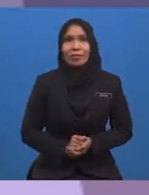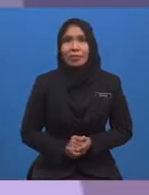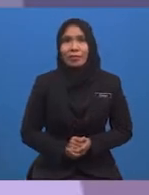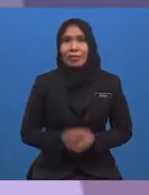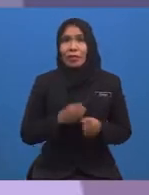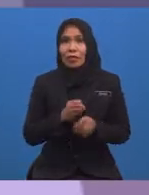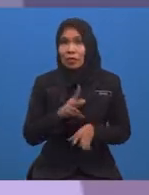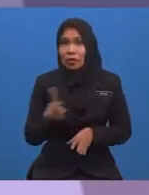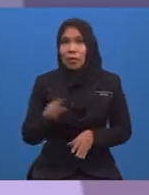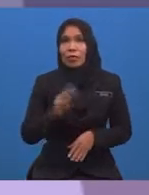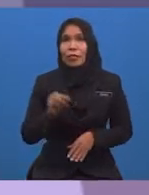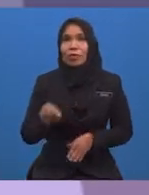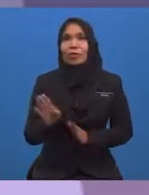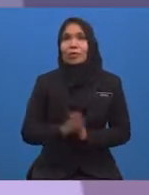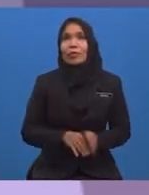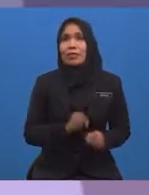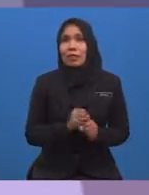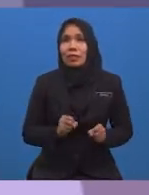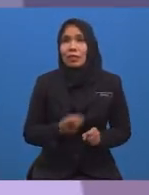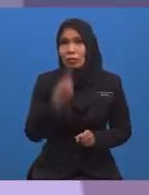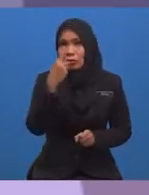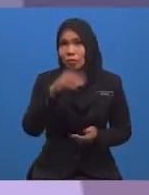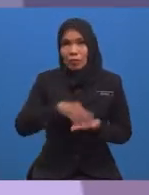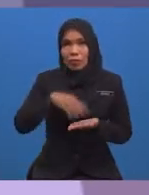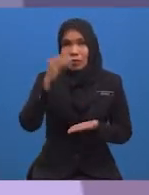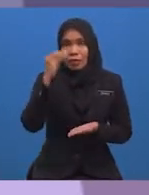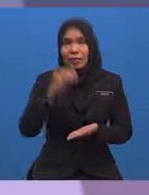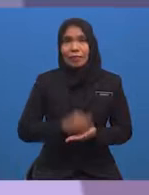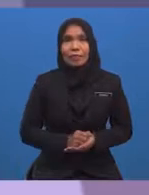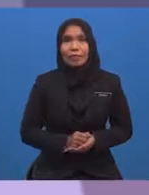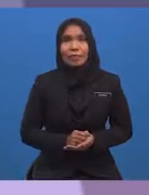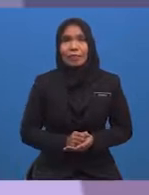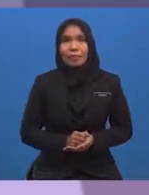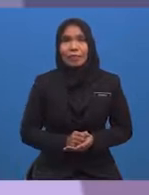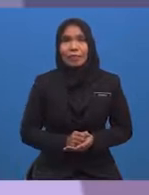Sudakah murid-murid bersedia untuk pembelajaran kita pada hari ini?